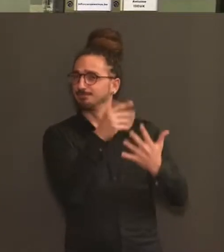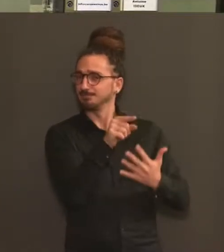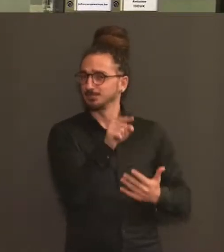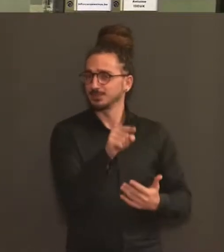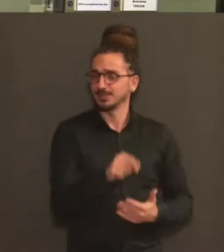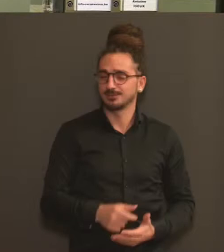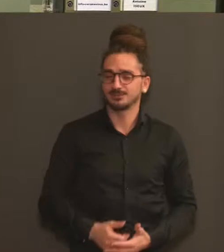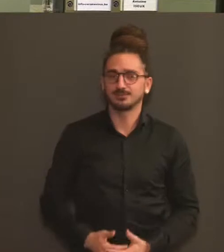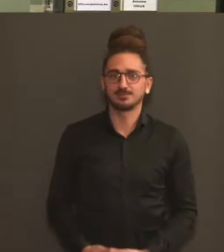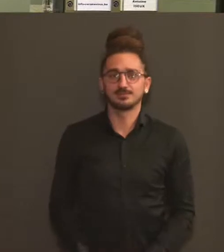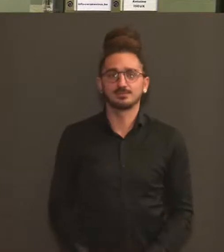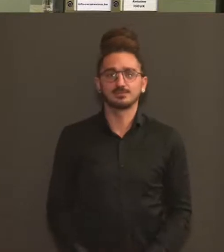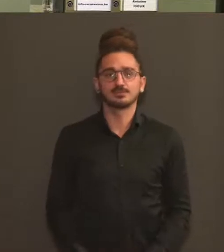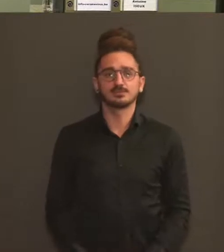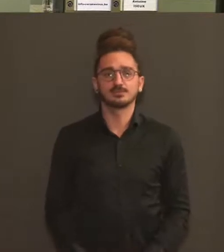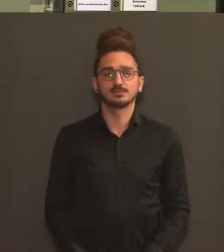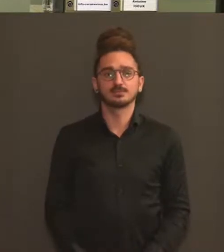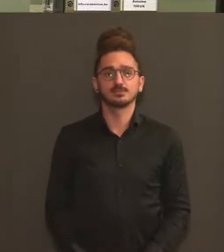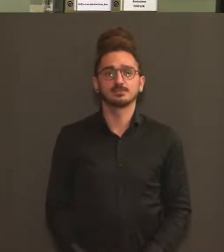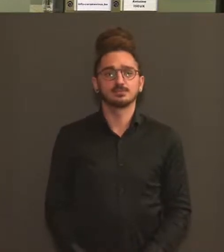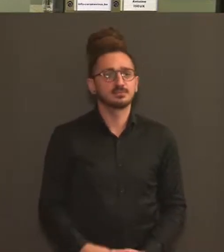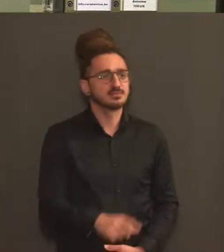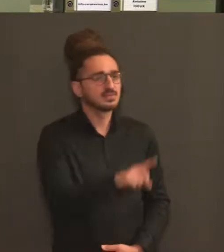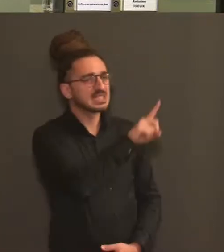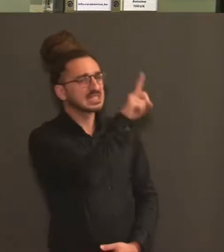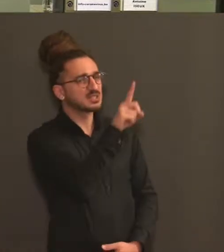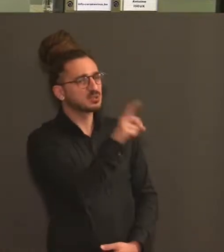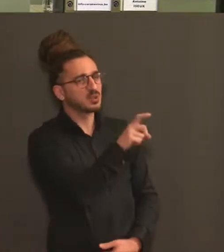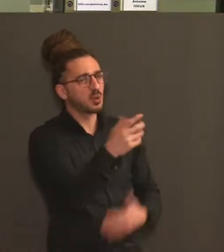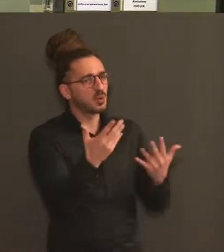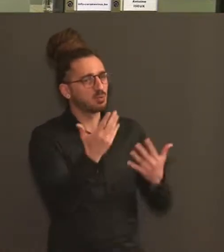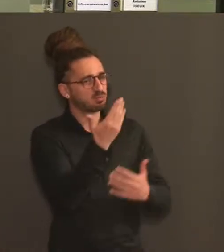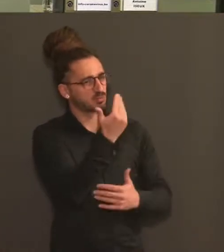Pourquoi le nombre de tests est-il en recul?